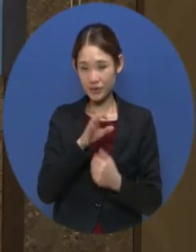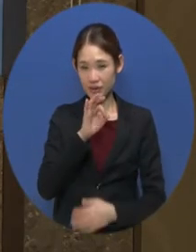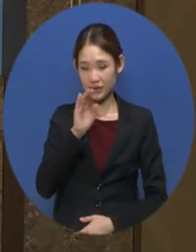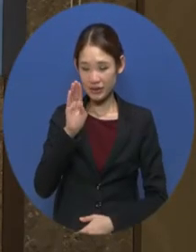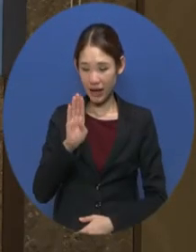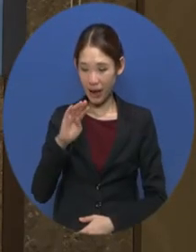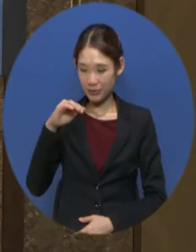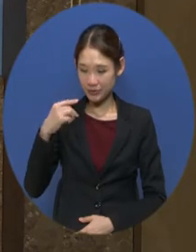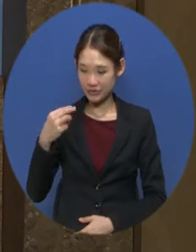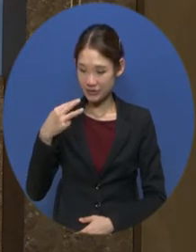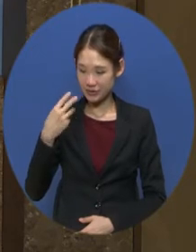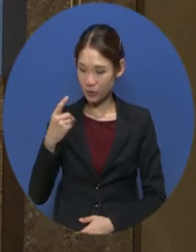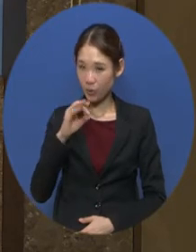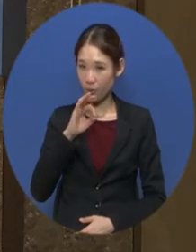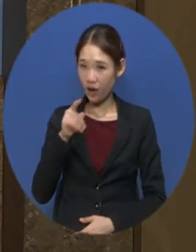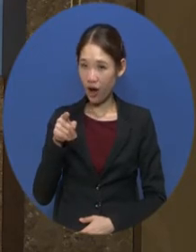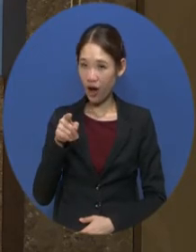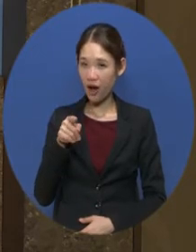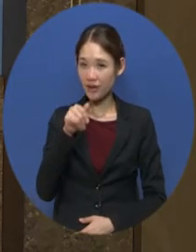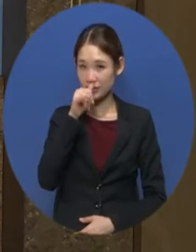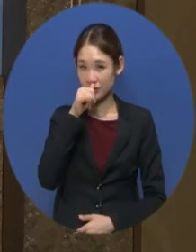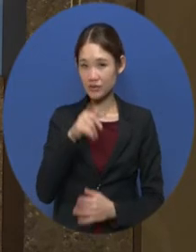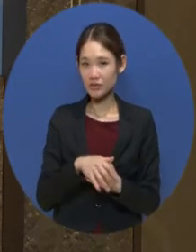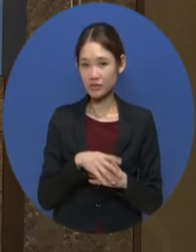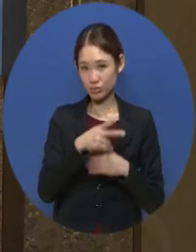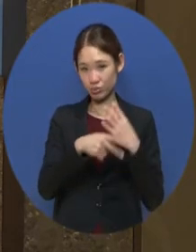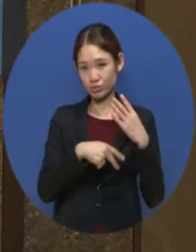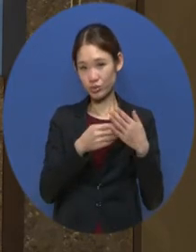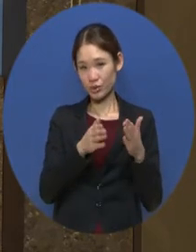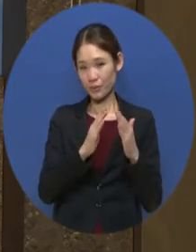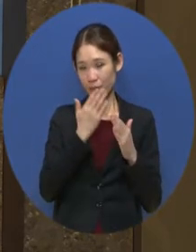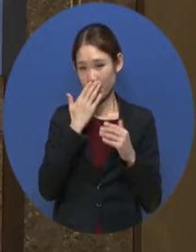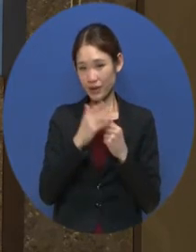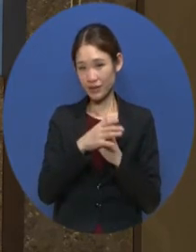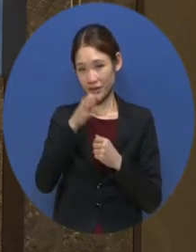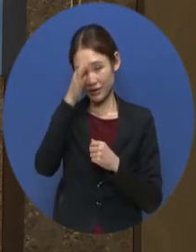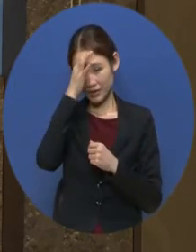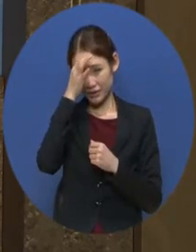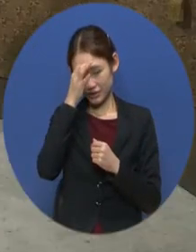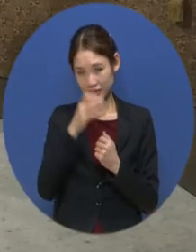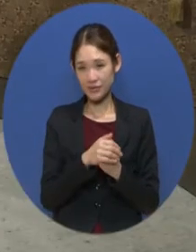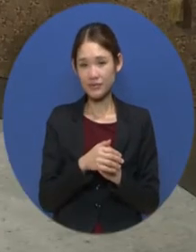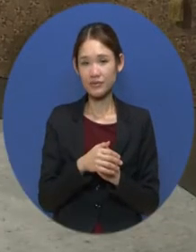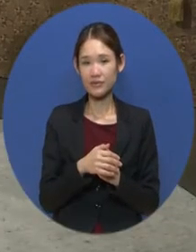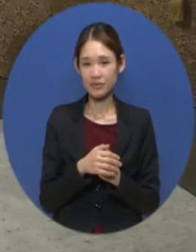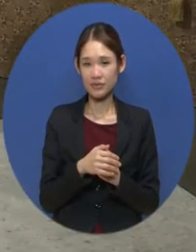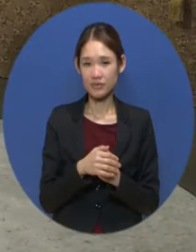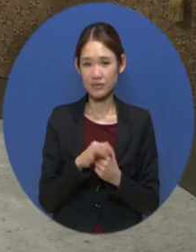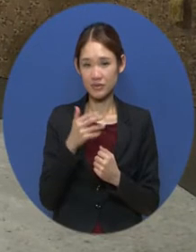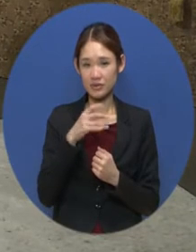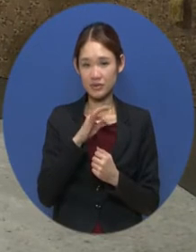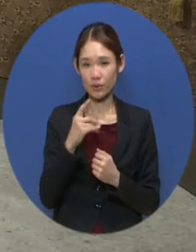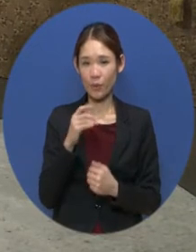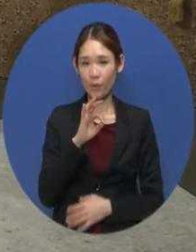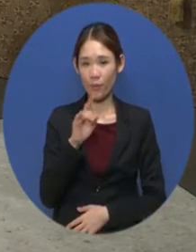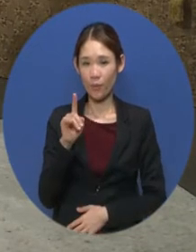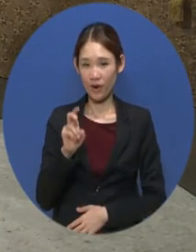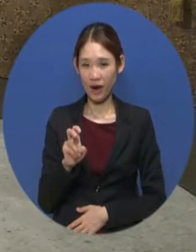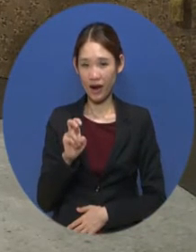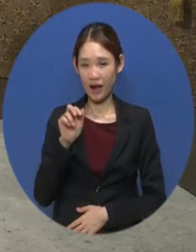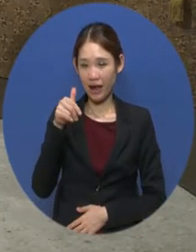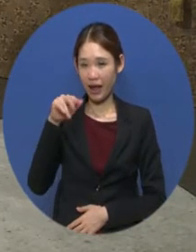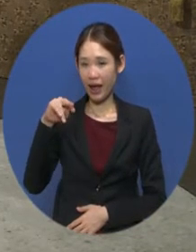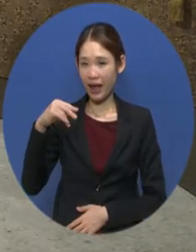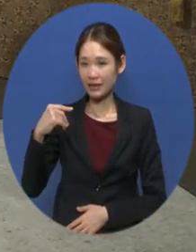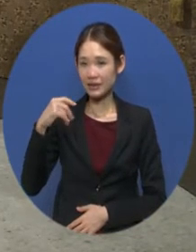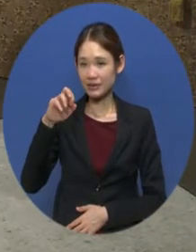앱 스토어라고 있어요. 네. 그러니까 그 프로그램을 설치할 수 있는 기능이 있는데 실로암 헬스모아라고 네.